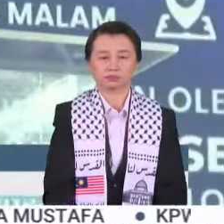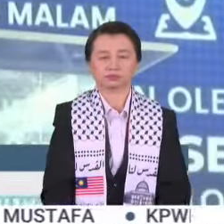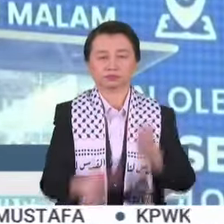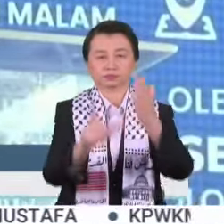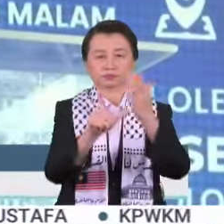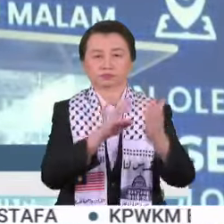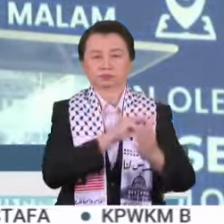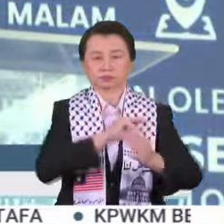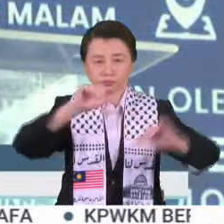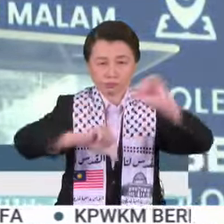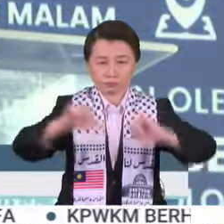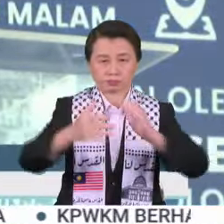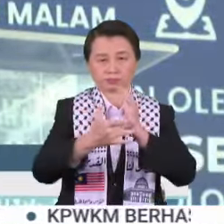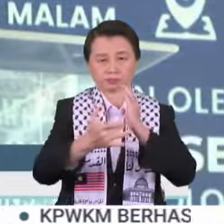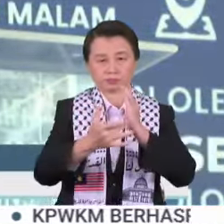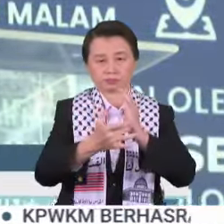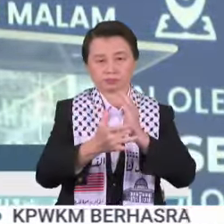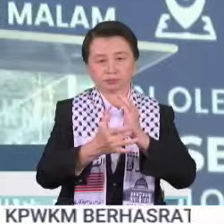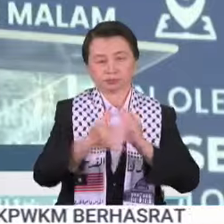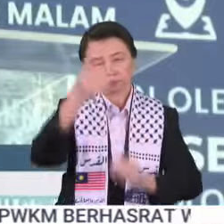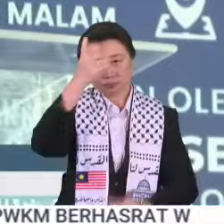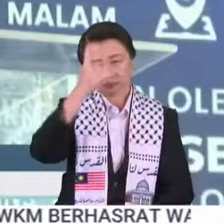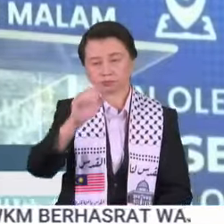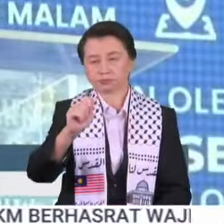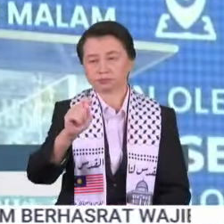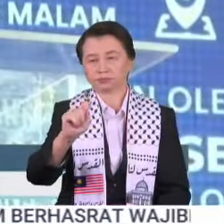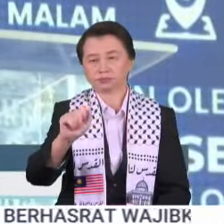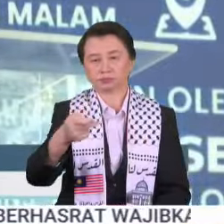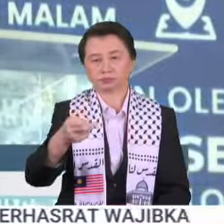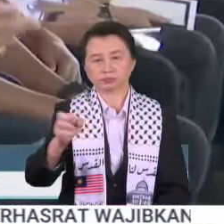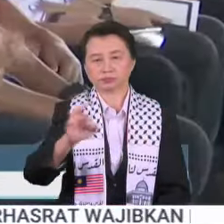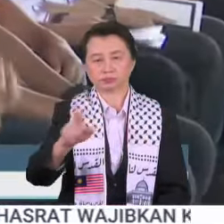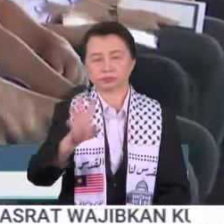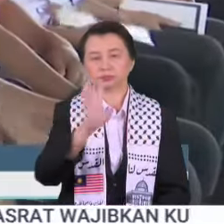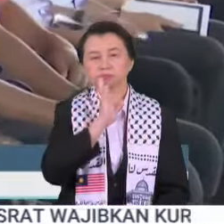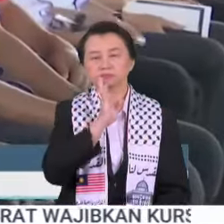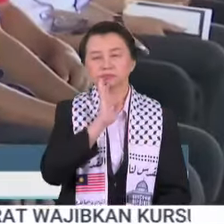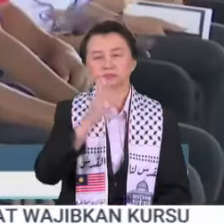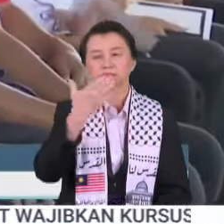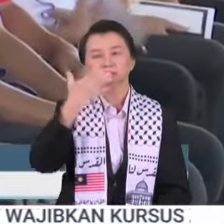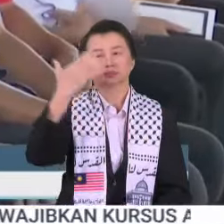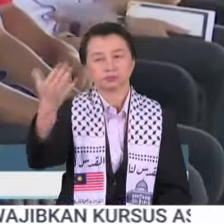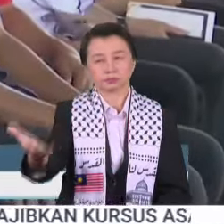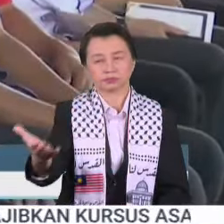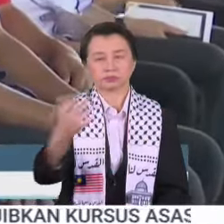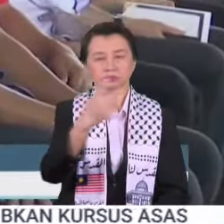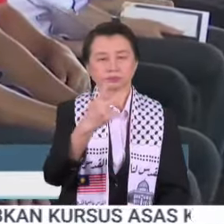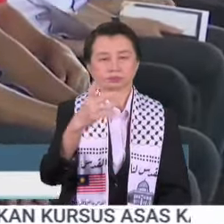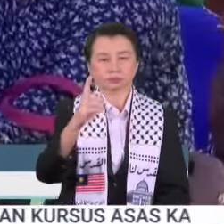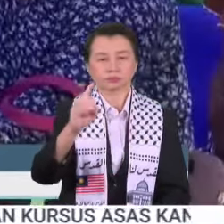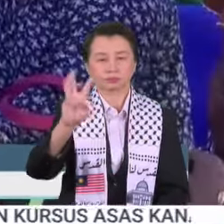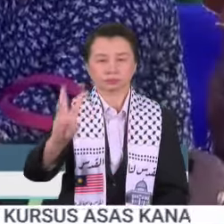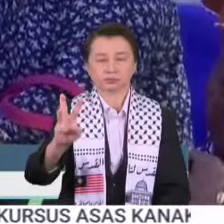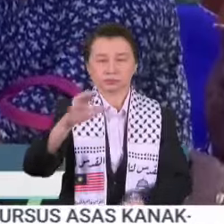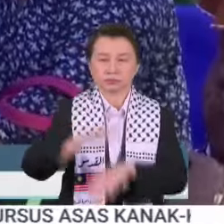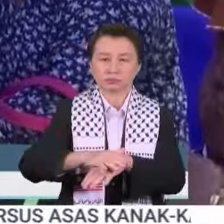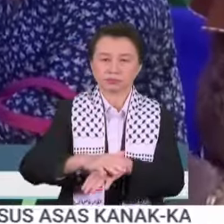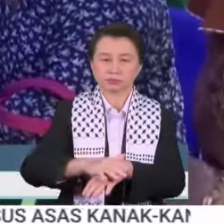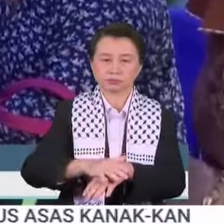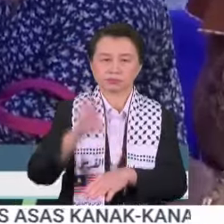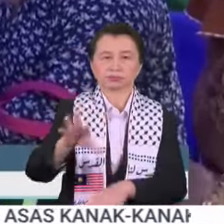Timbalan Menteri Sains, Teknologi dan Inovasi Dato' Atta Joseph Kurup merakamkan penghargaan kepada KKDW atas